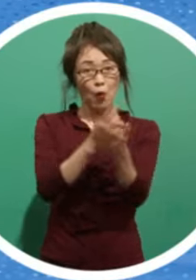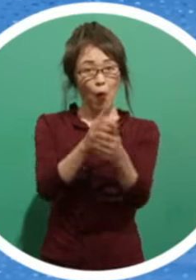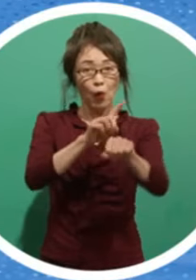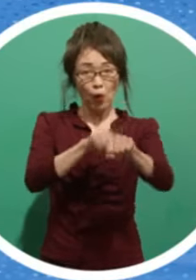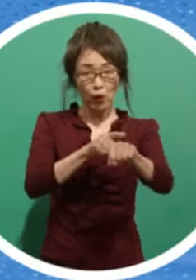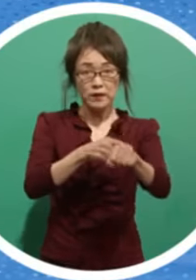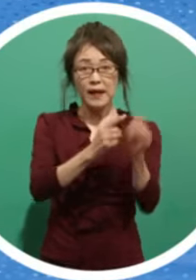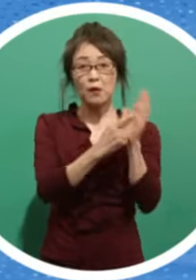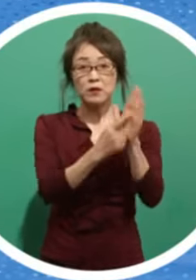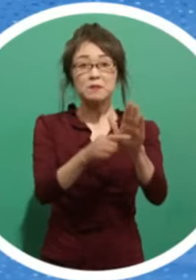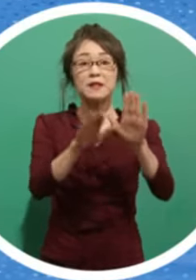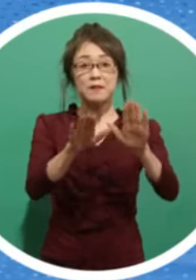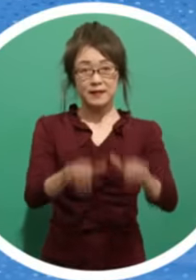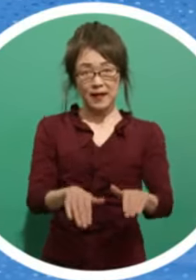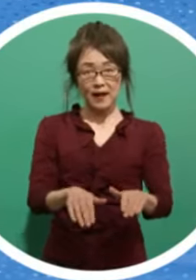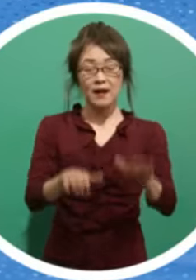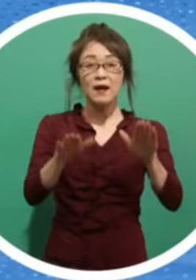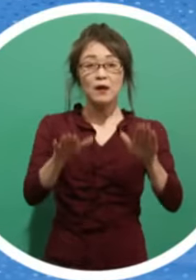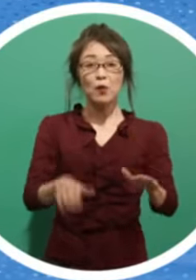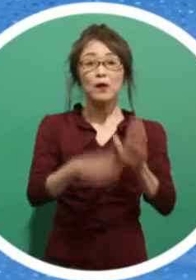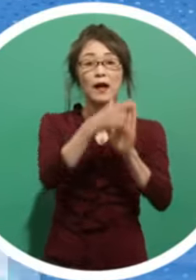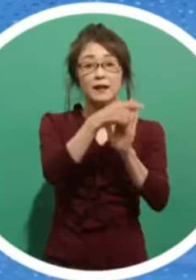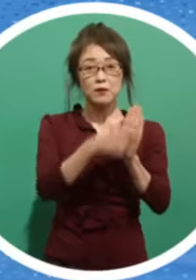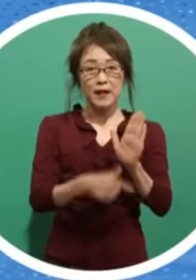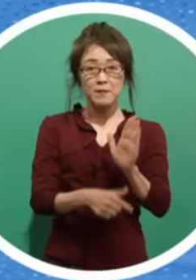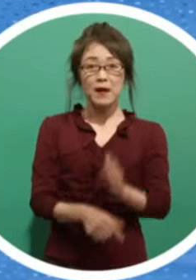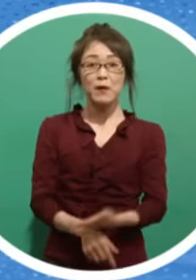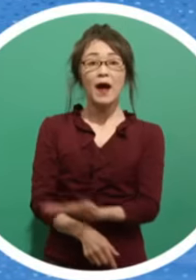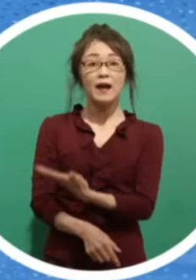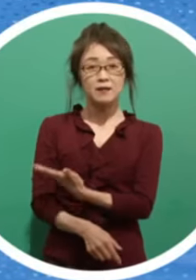性を示しました。そこで今回のテーマは